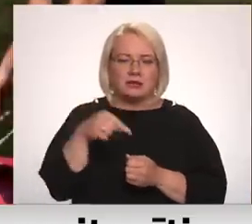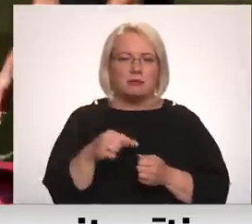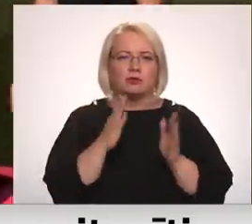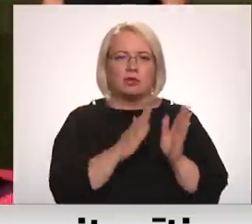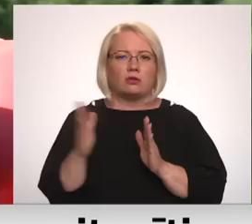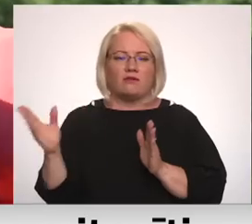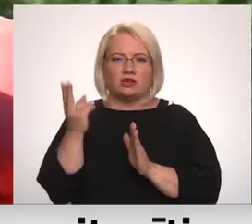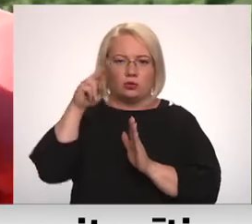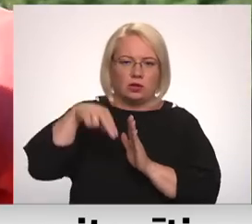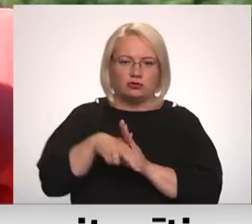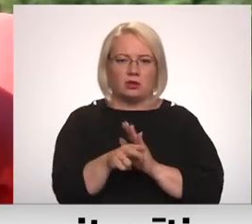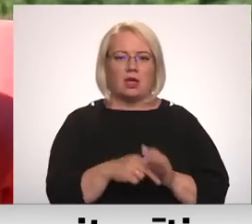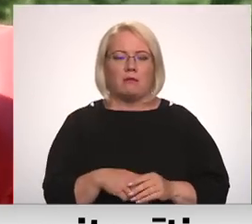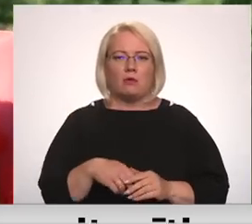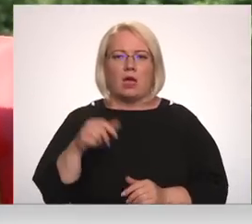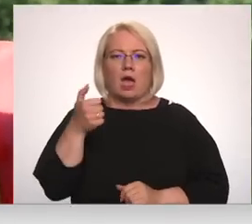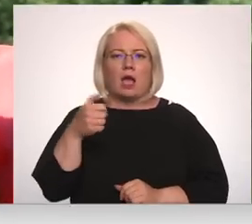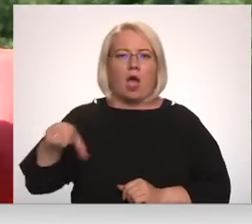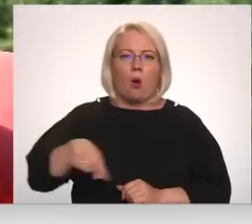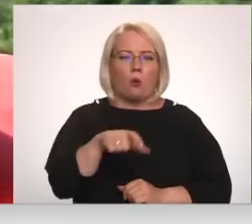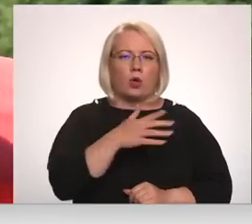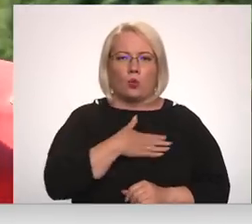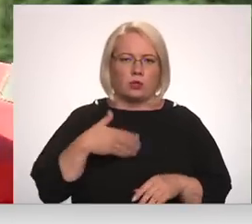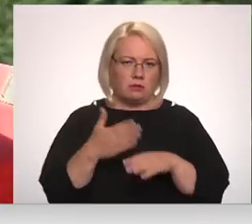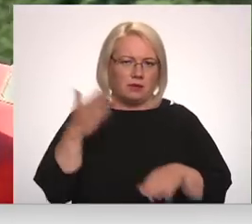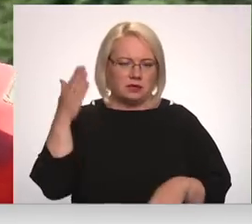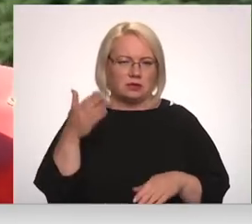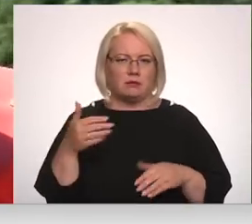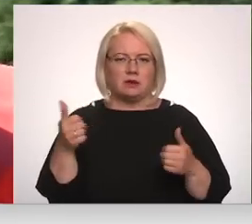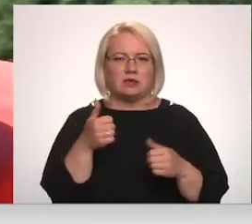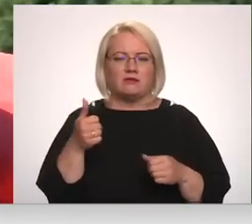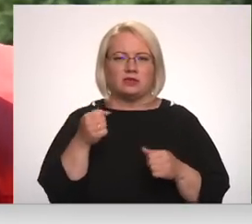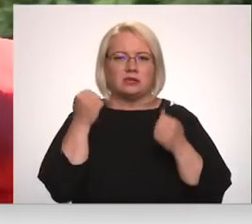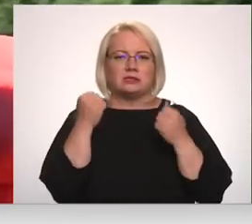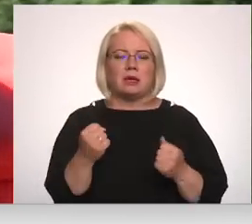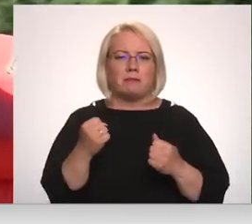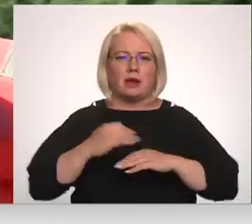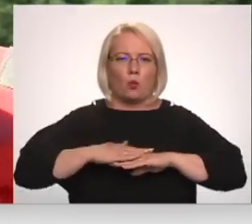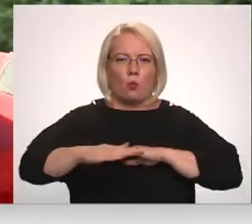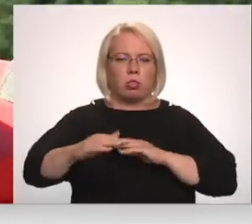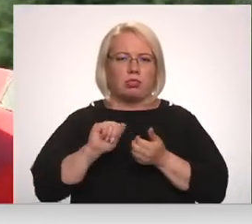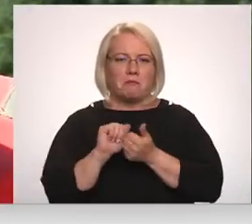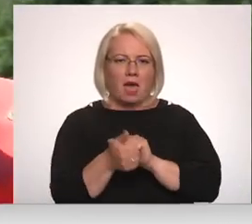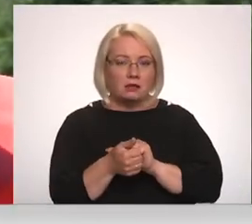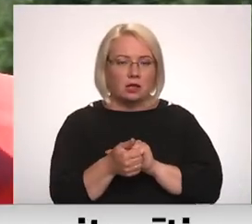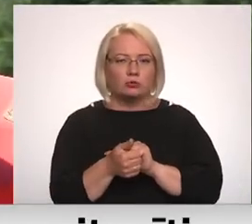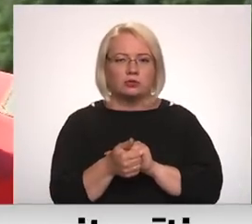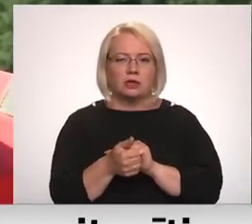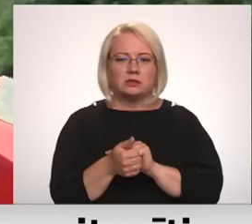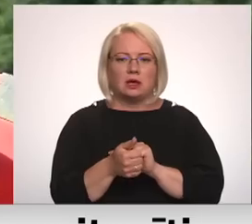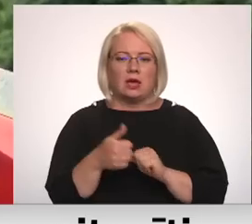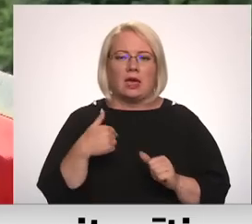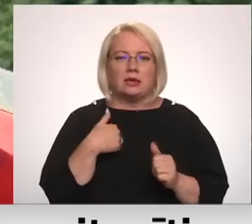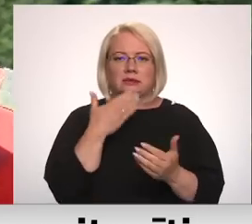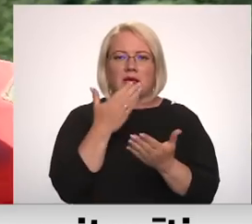niršanai. Gauja bīstama, īsevišķi šogad ir. Ja ir mainījusies stipri gultne, nu, es pat